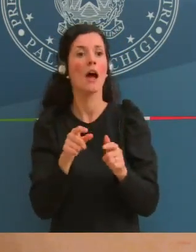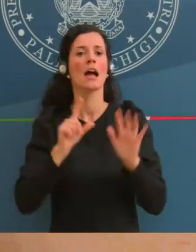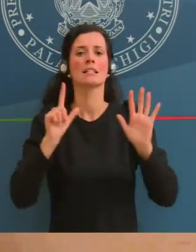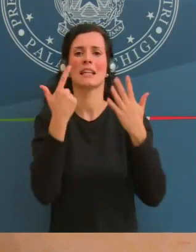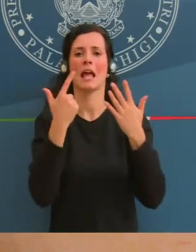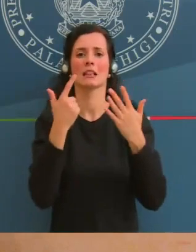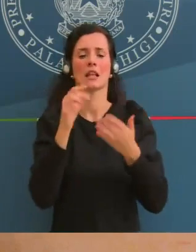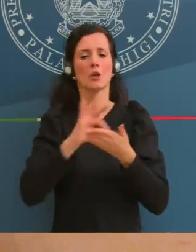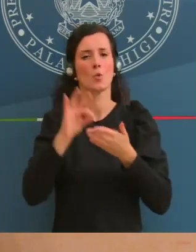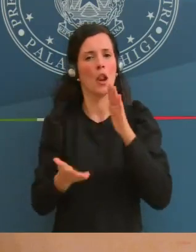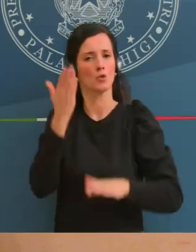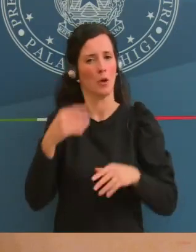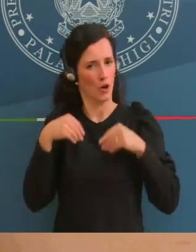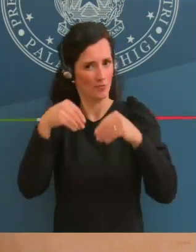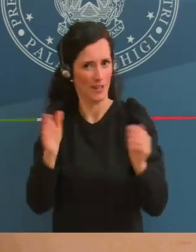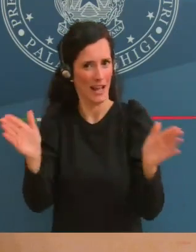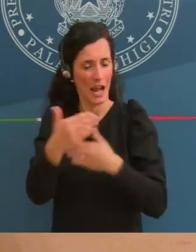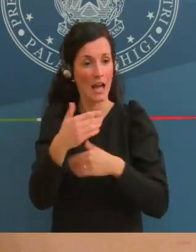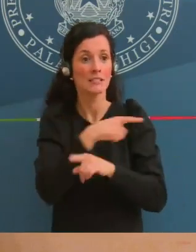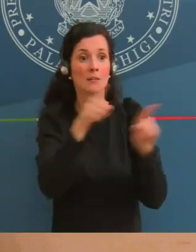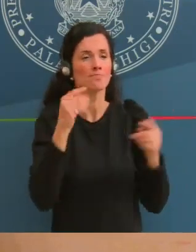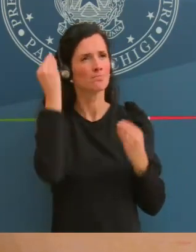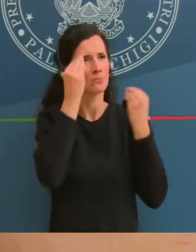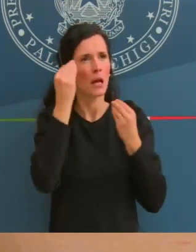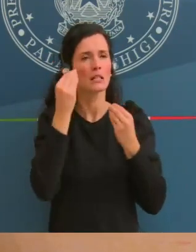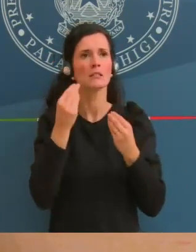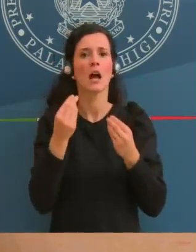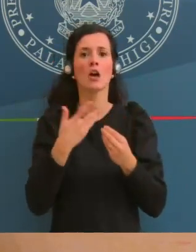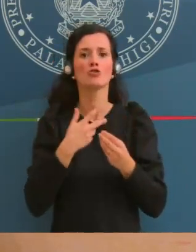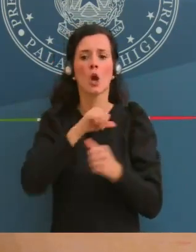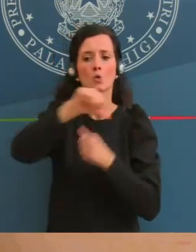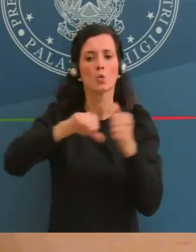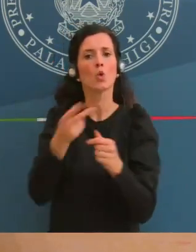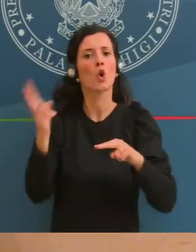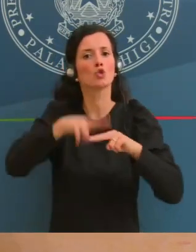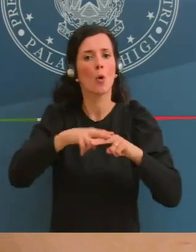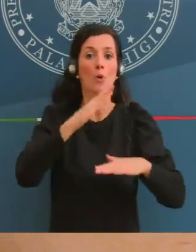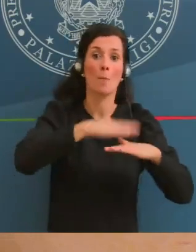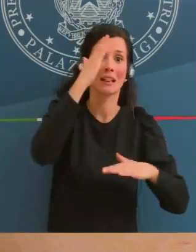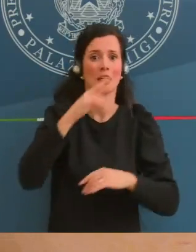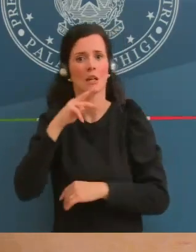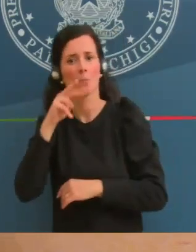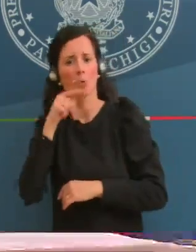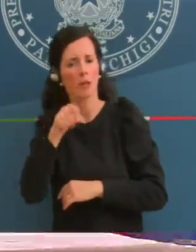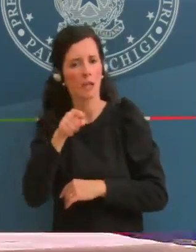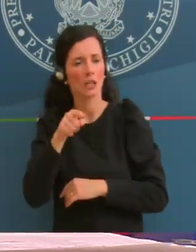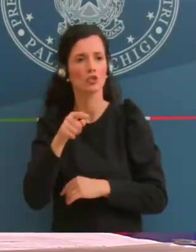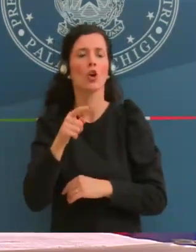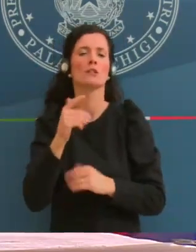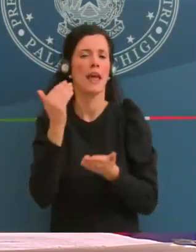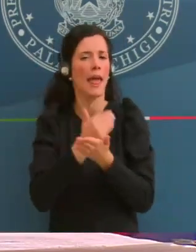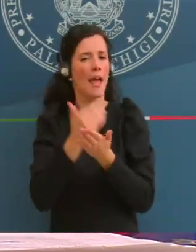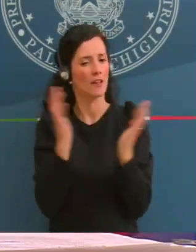creare assembramenti negli istituti e alleggerire anche il carico sul trasporto pubblico locale grazie per quanto